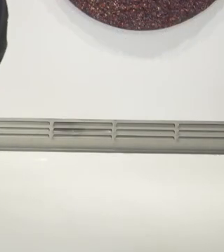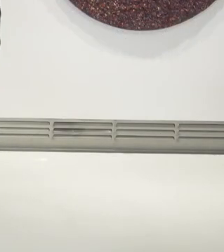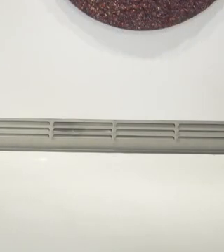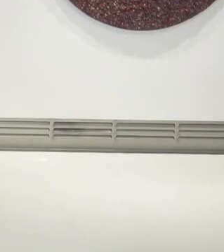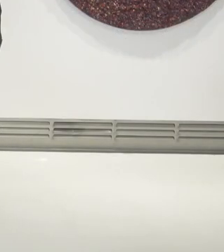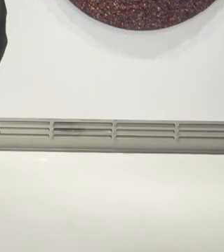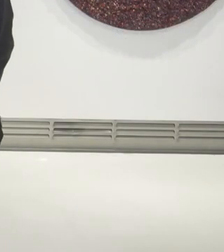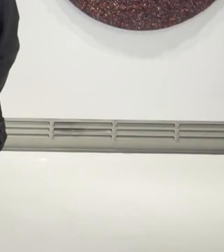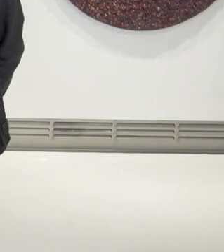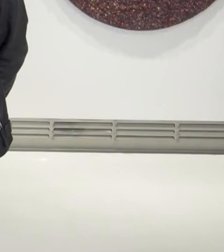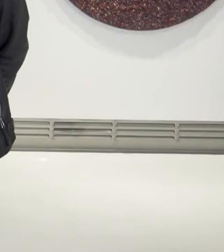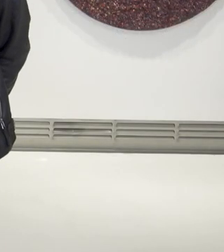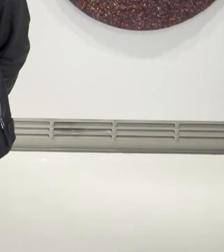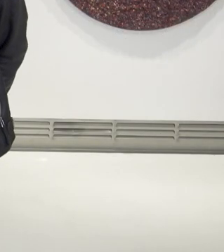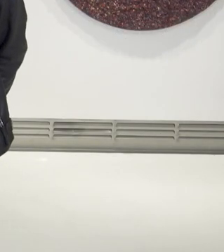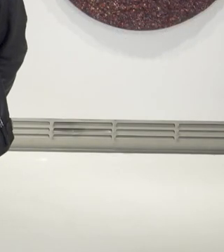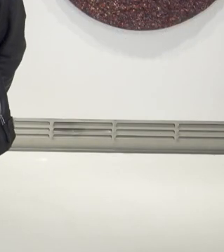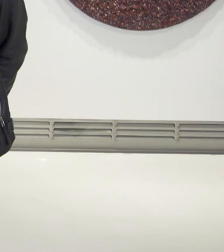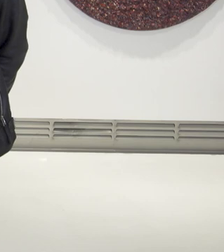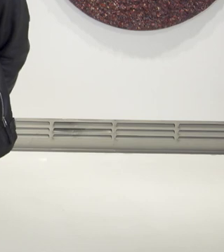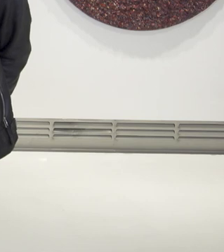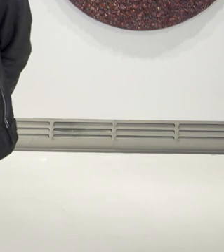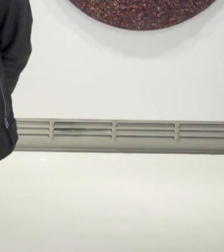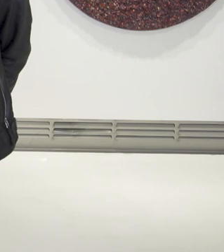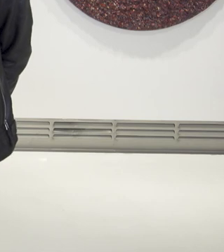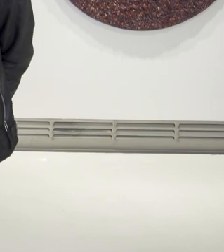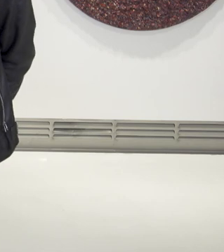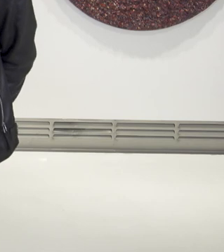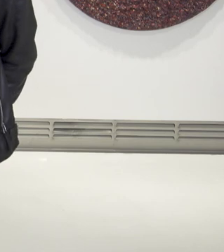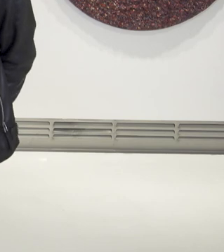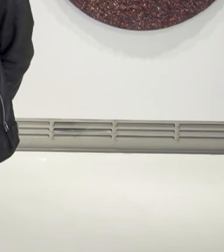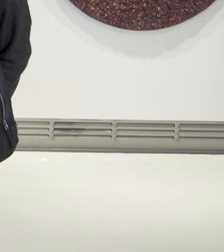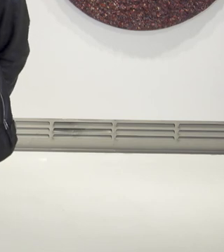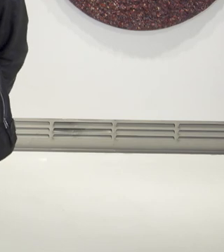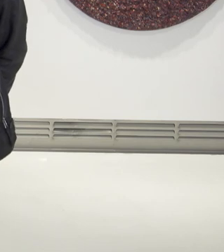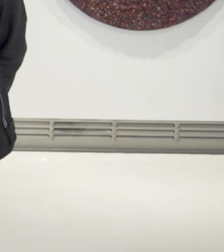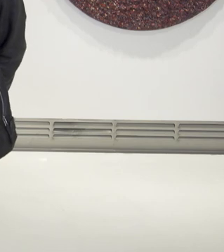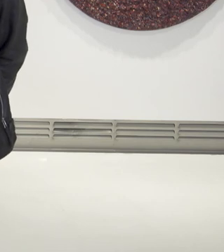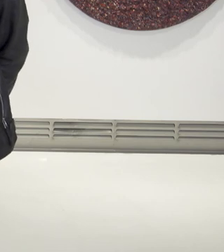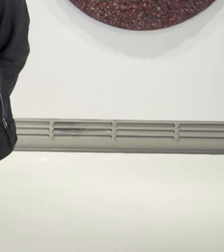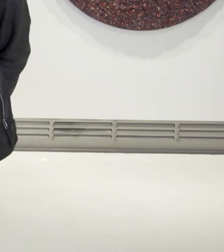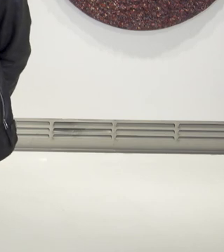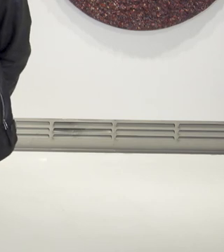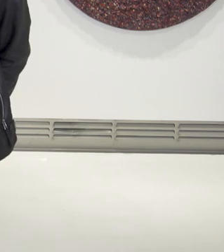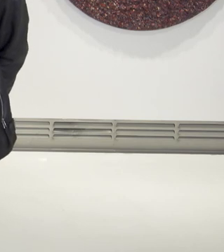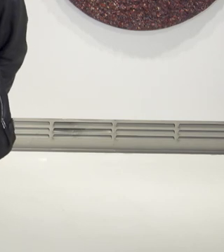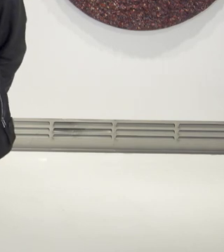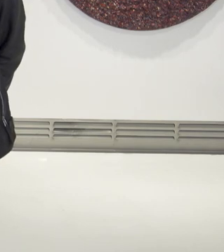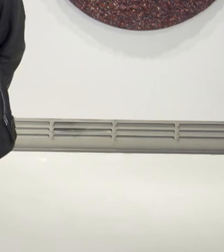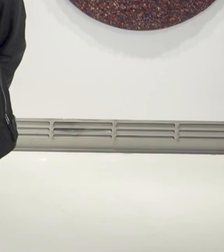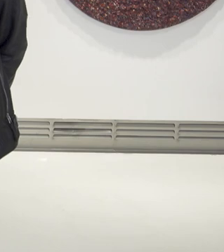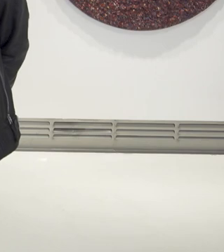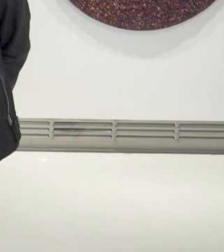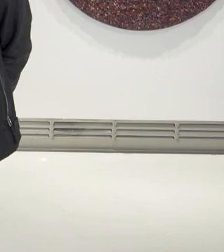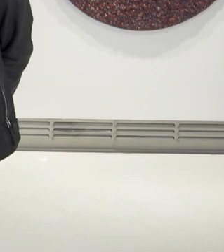prace które widzimy są mojego autorstwa i przedstawiam na tej wystawie instalację malarską panther